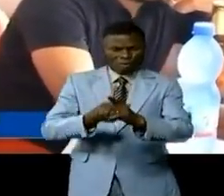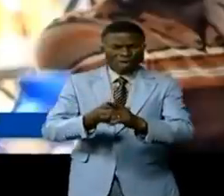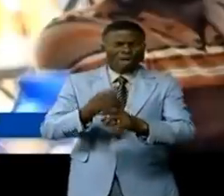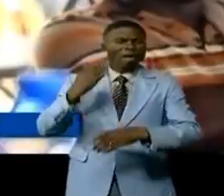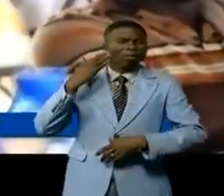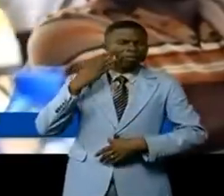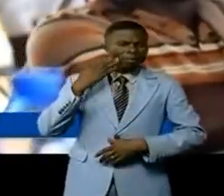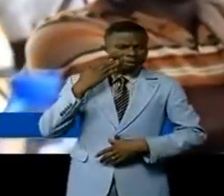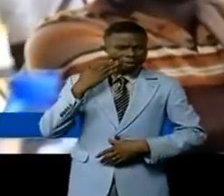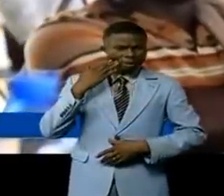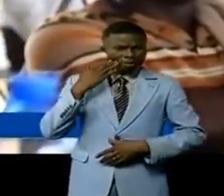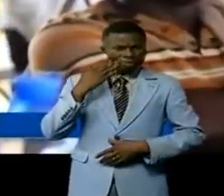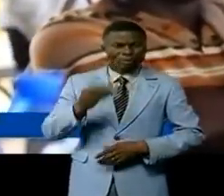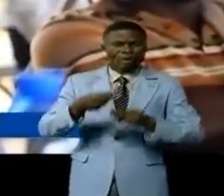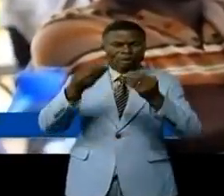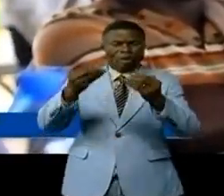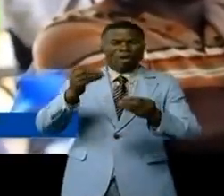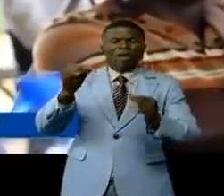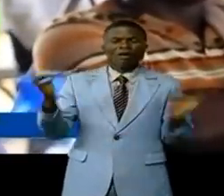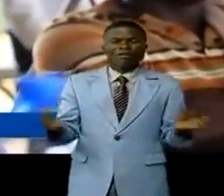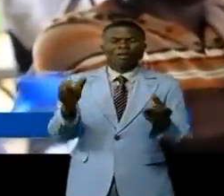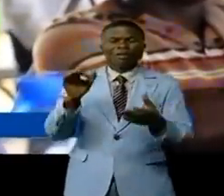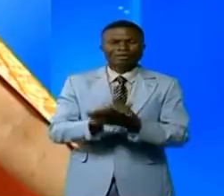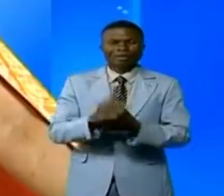mars, dédié justement à la femme.